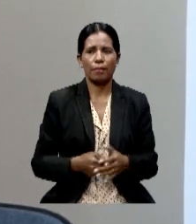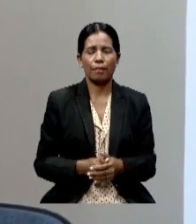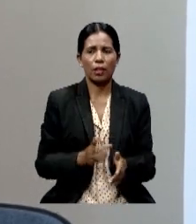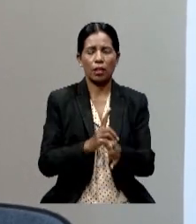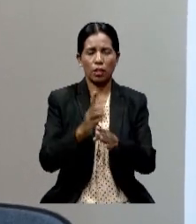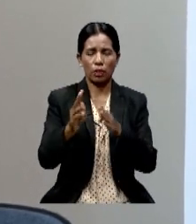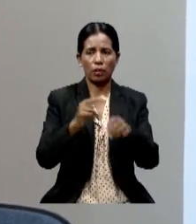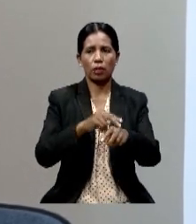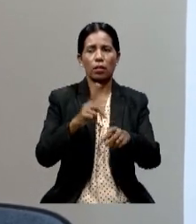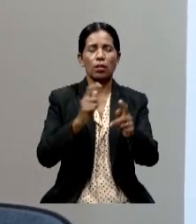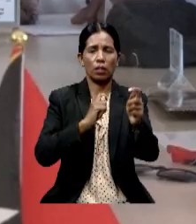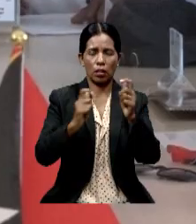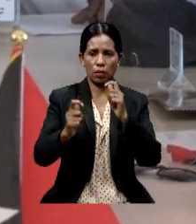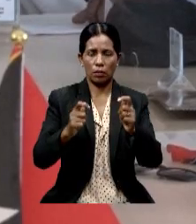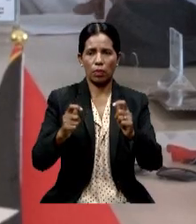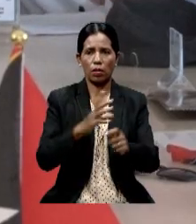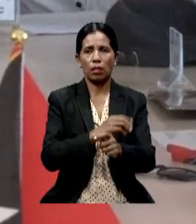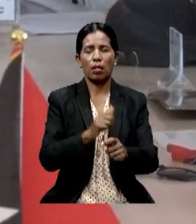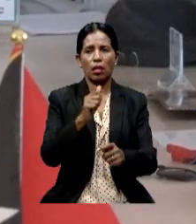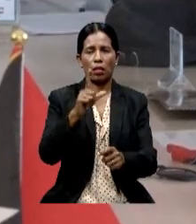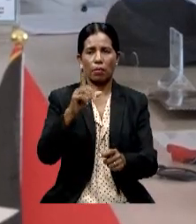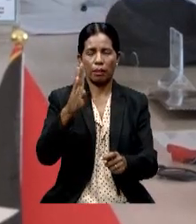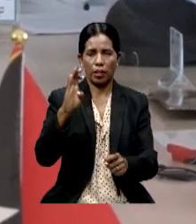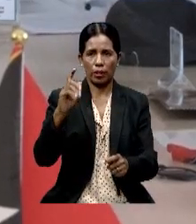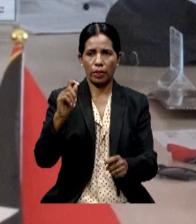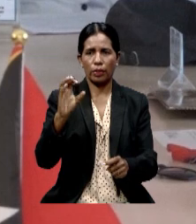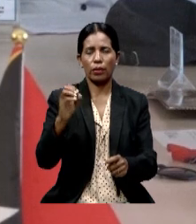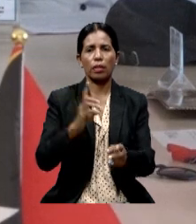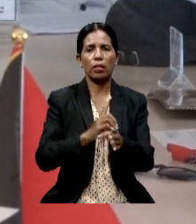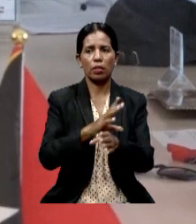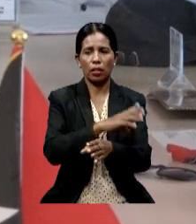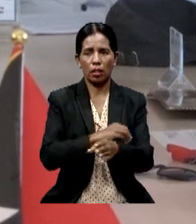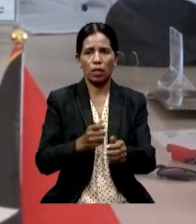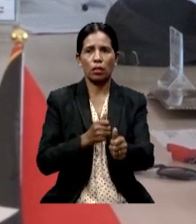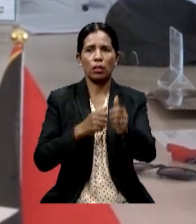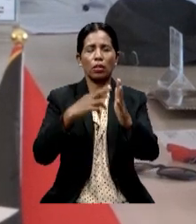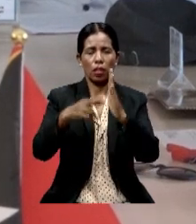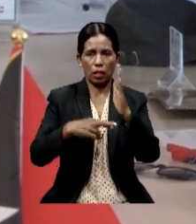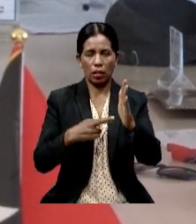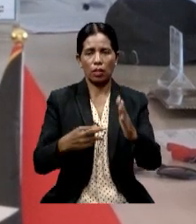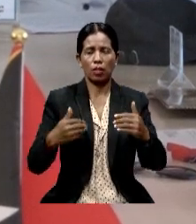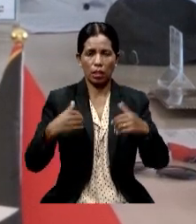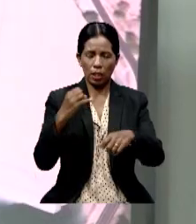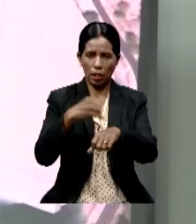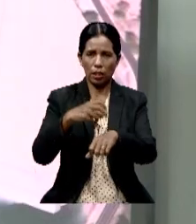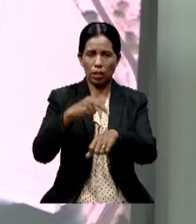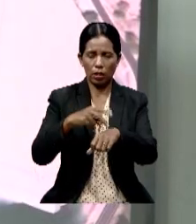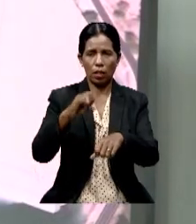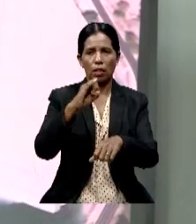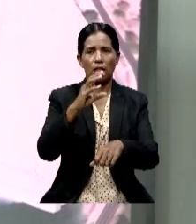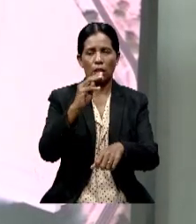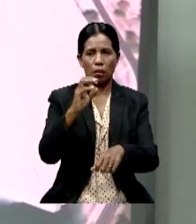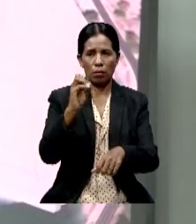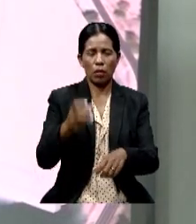Diretor Nasional Transporte Maritima Alberto Pereira Hateten, sertifikado ne atutui requisitos nebe internasional AIMO fo